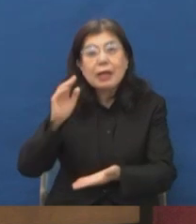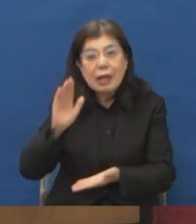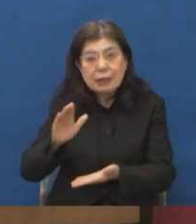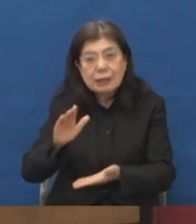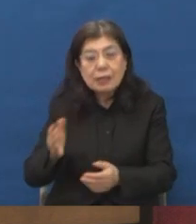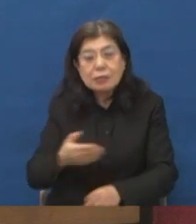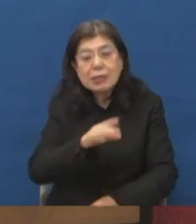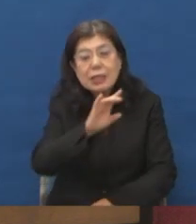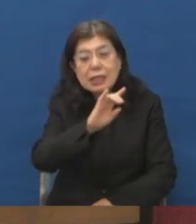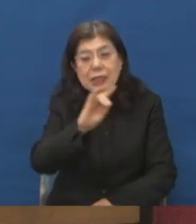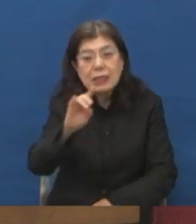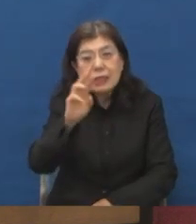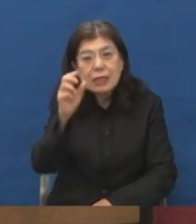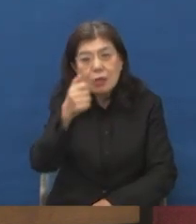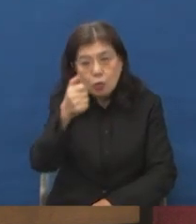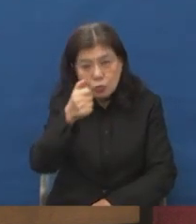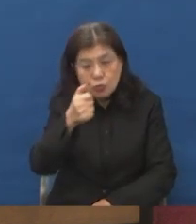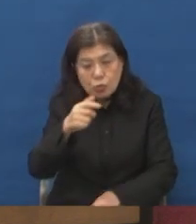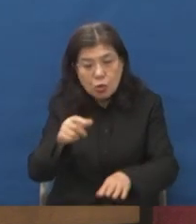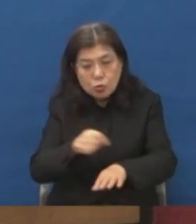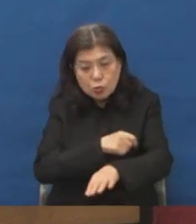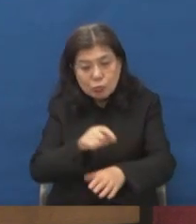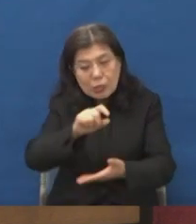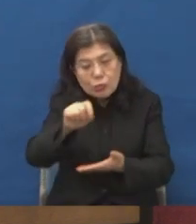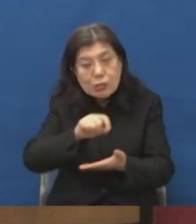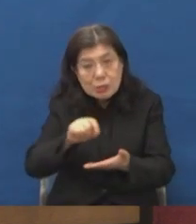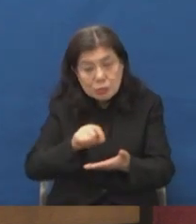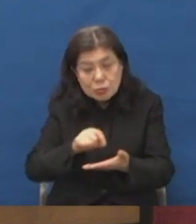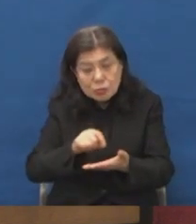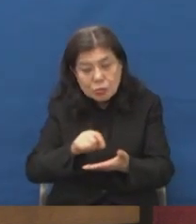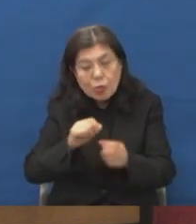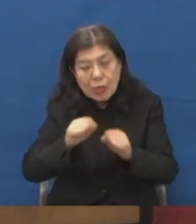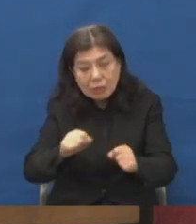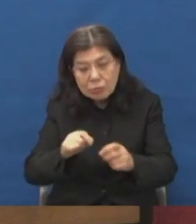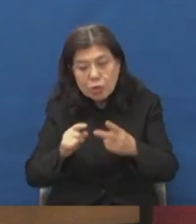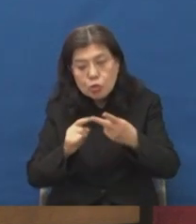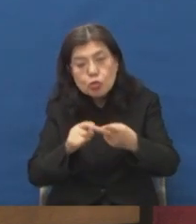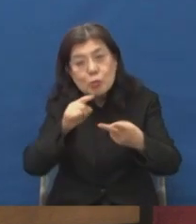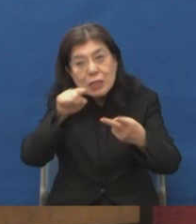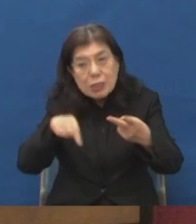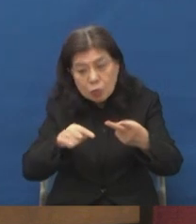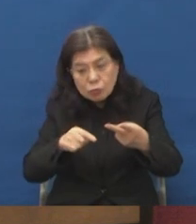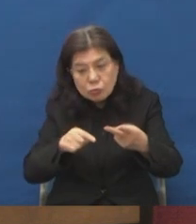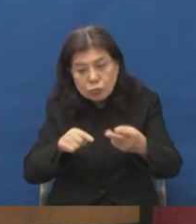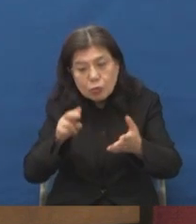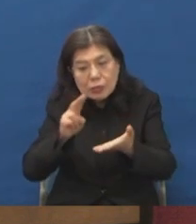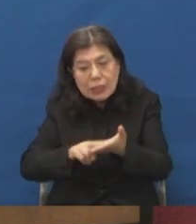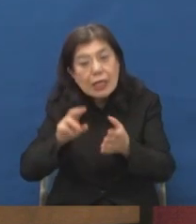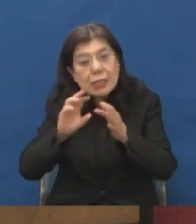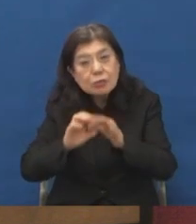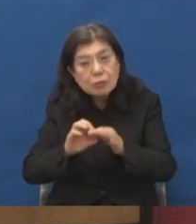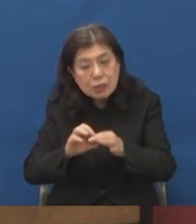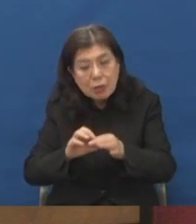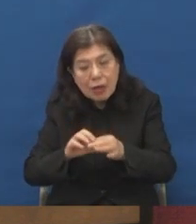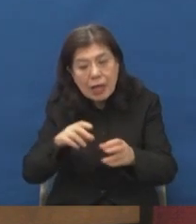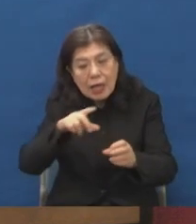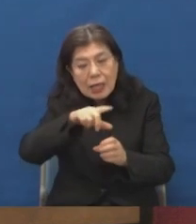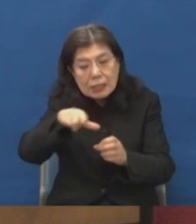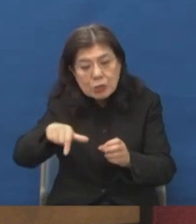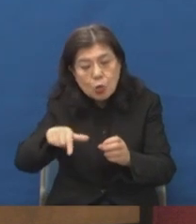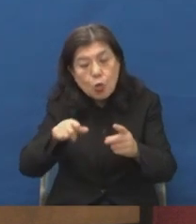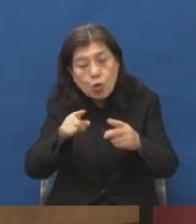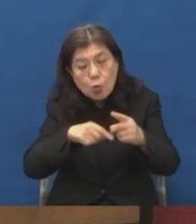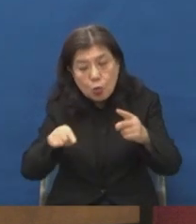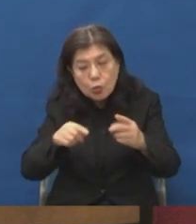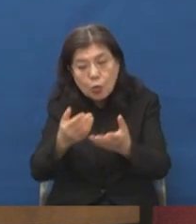第50号、特定の事務を取り扱う郵便局の指定については、理事者から地方公共団体の特定の事務の郵